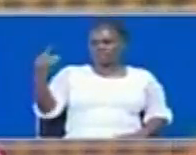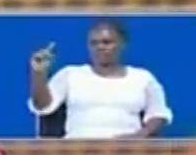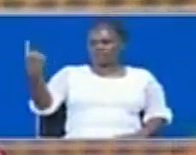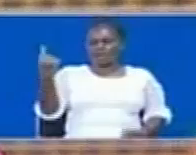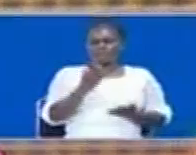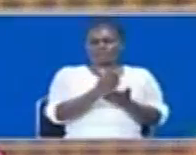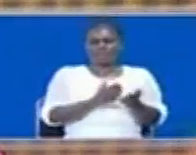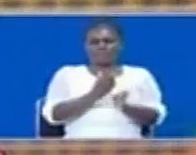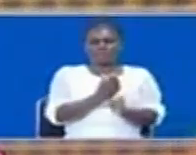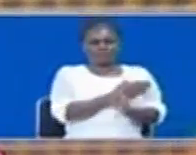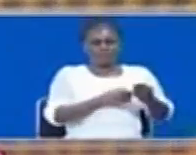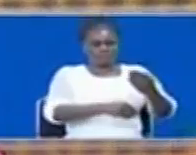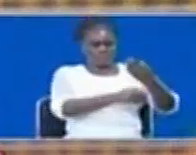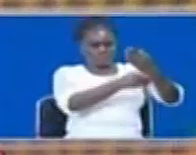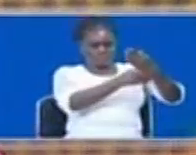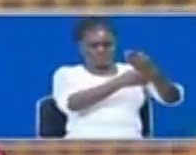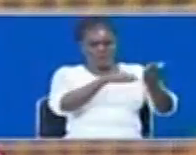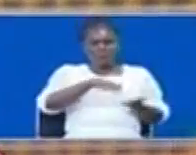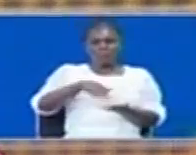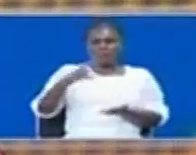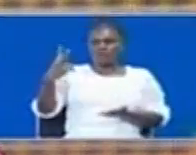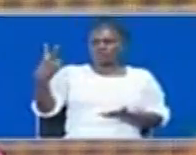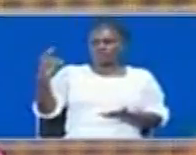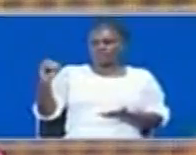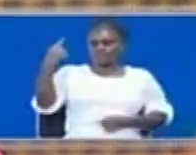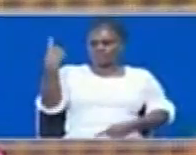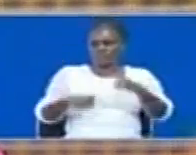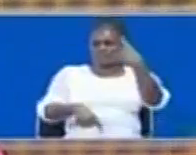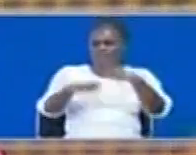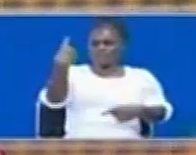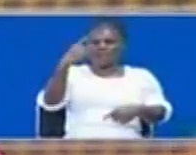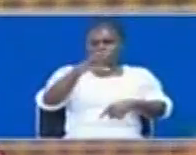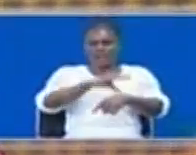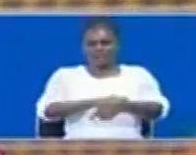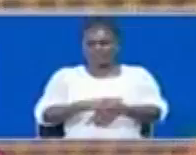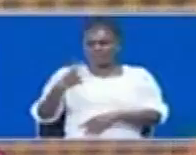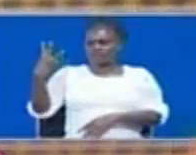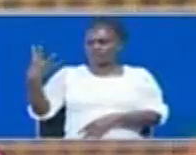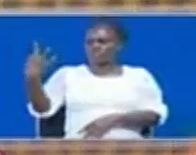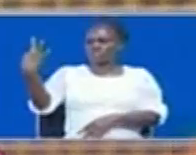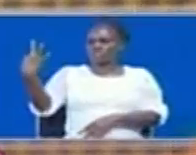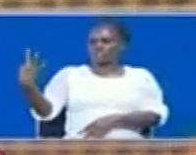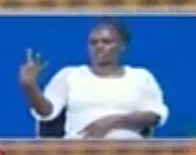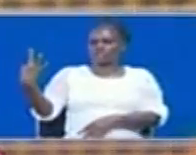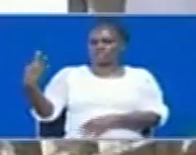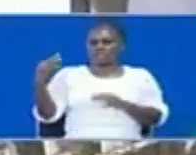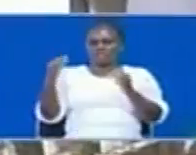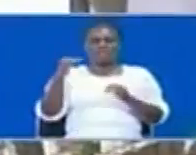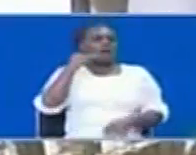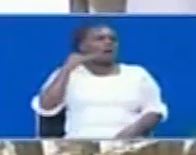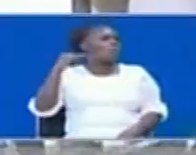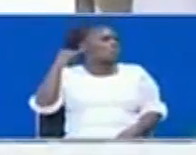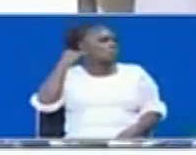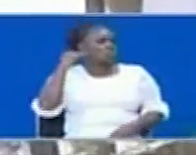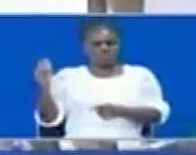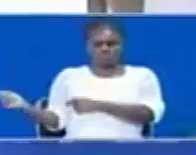kwanza kabla kuongeza alama nyingine 20 na kuibuka na ushindi wa alama 43 katika kiwanja cha Nakuru Golf